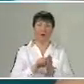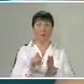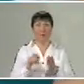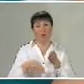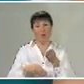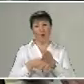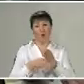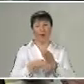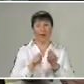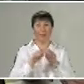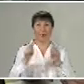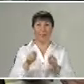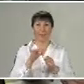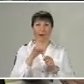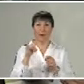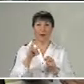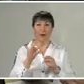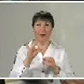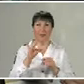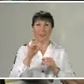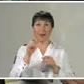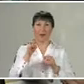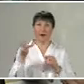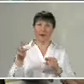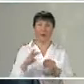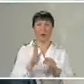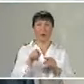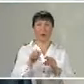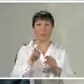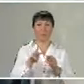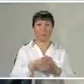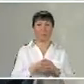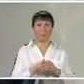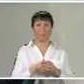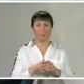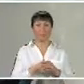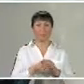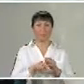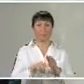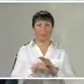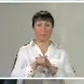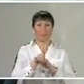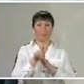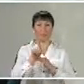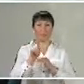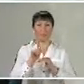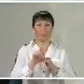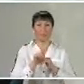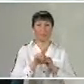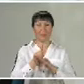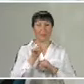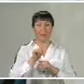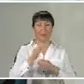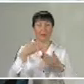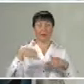помогут создать и основам маркетинга обучат впрочем не только им значит вот челночок поворачиваем восточным 2 же руки